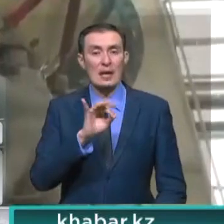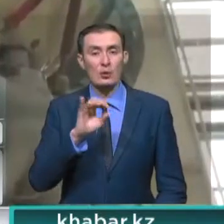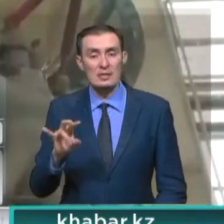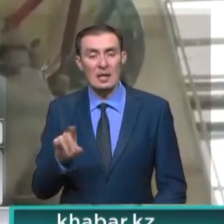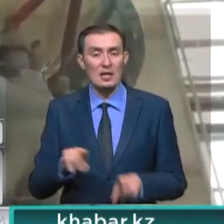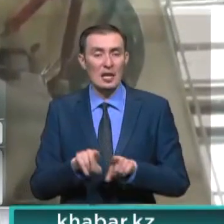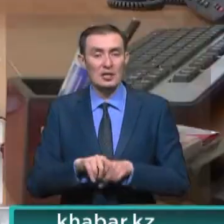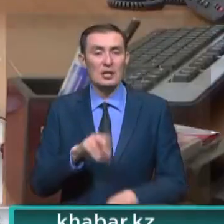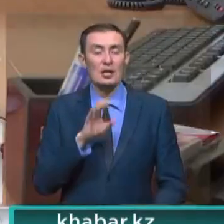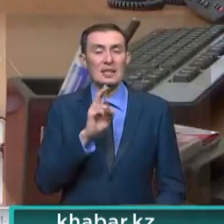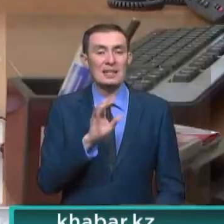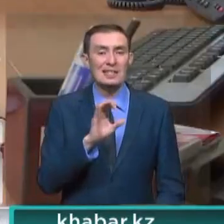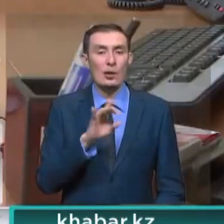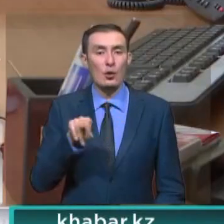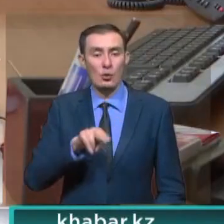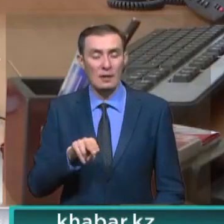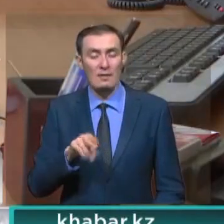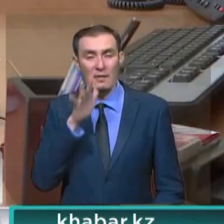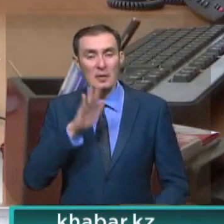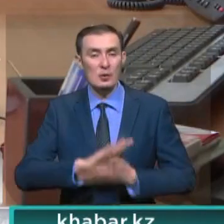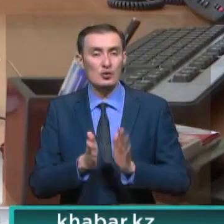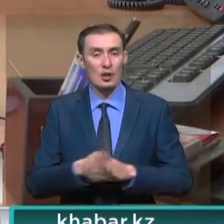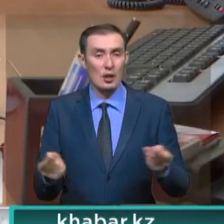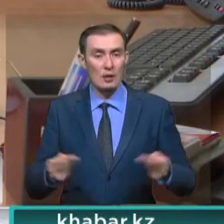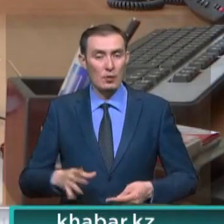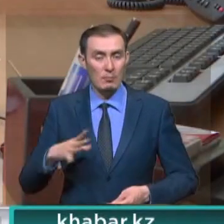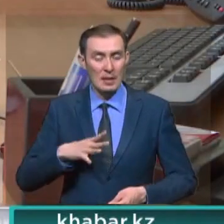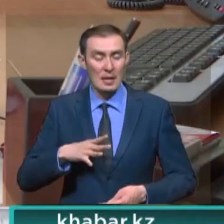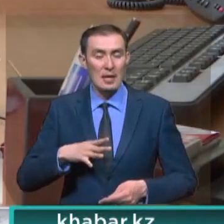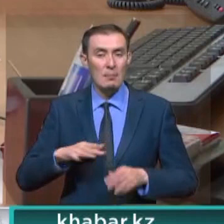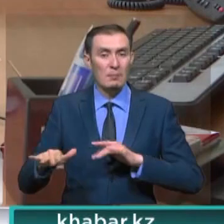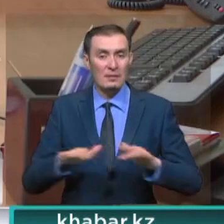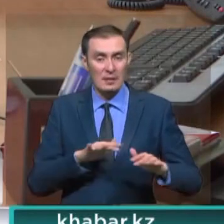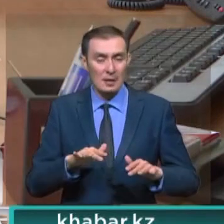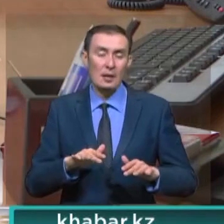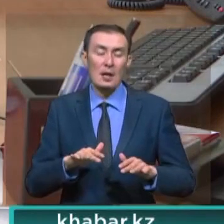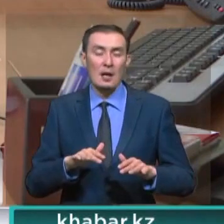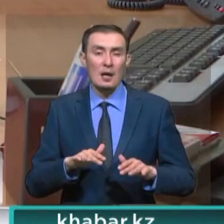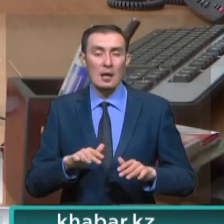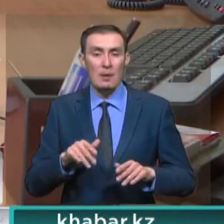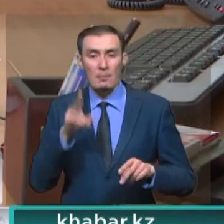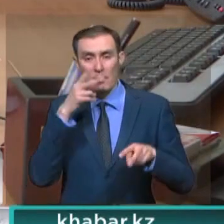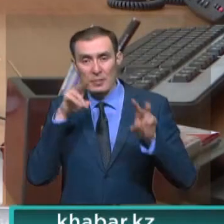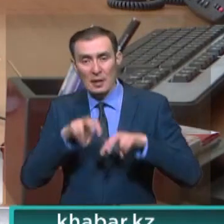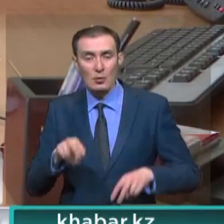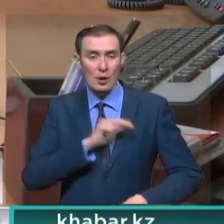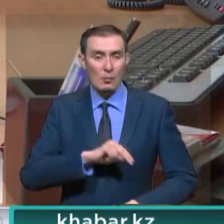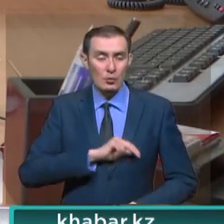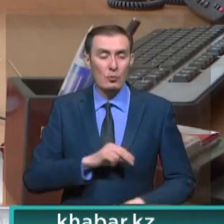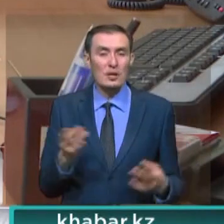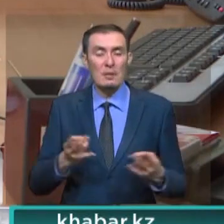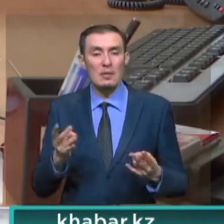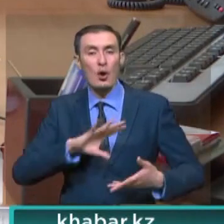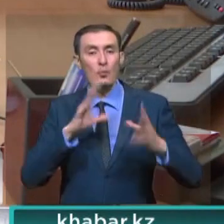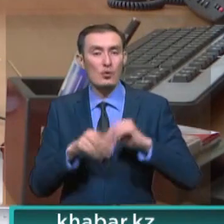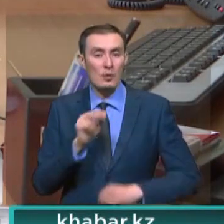кислород. С момента заключения договора были проведены рекогносцировочные работы по определению необходимого